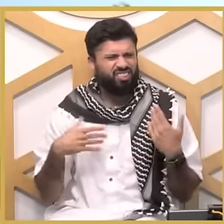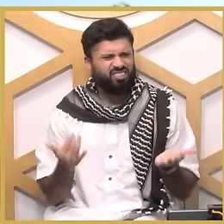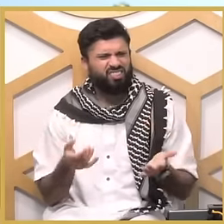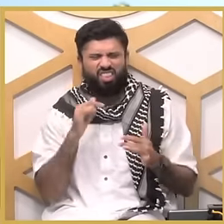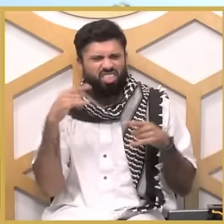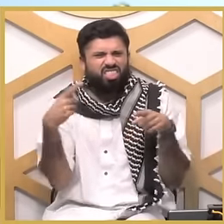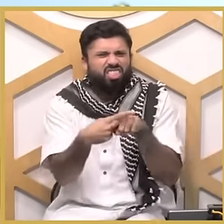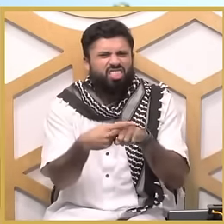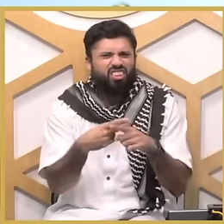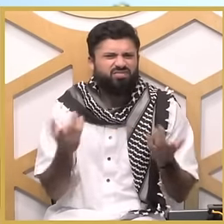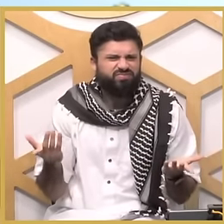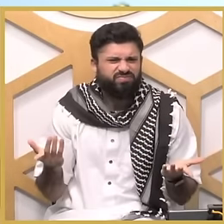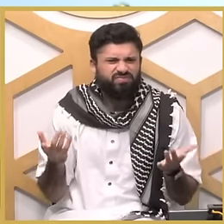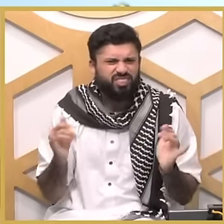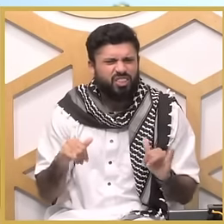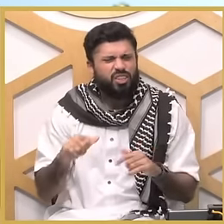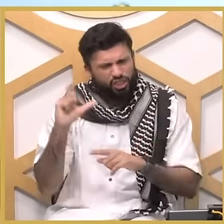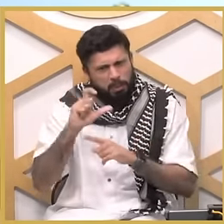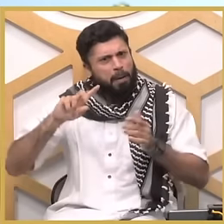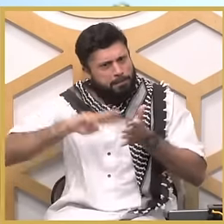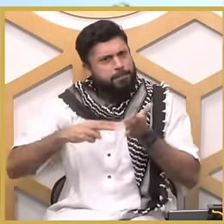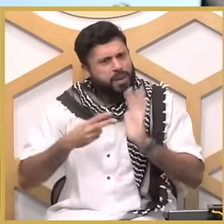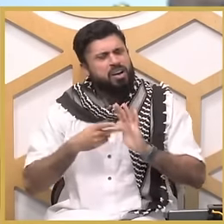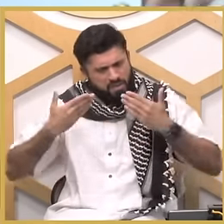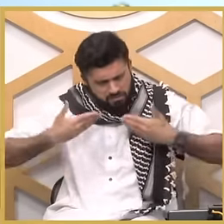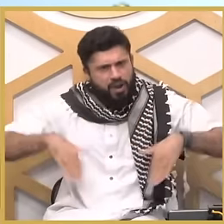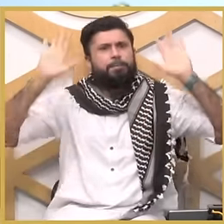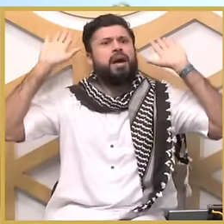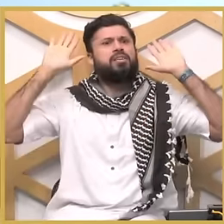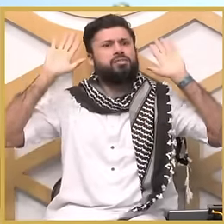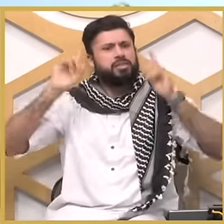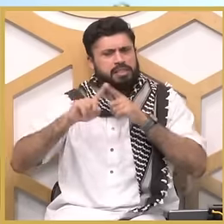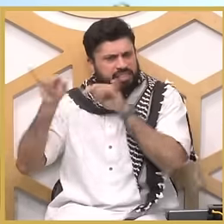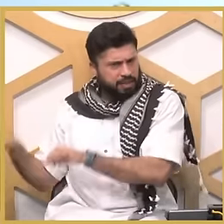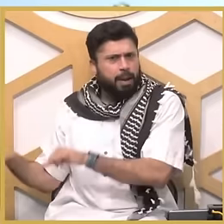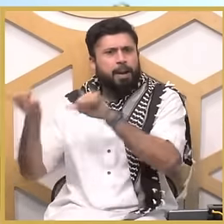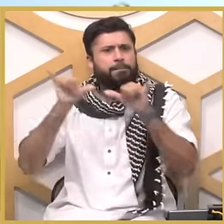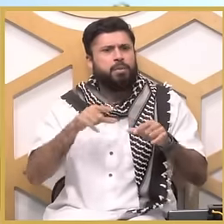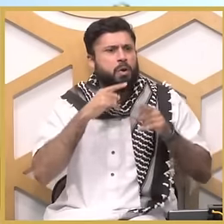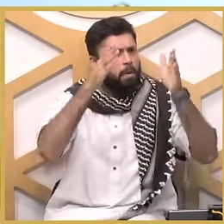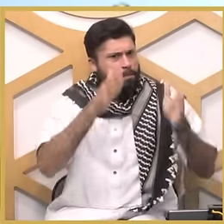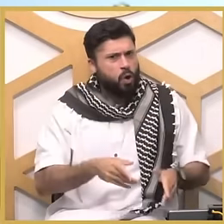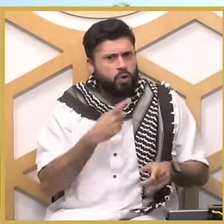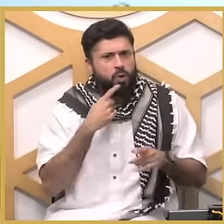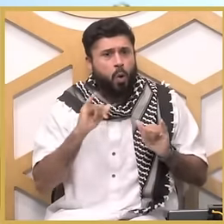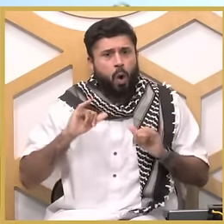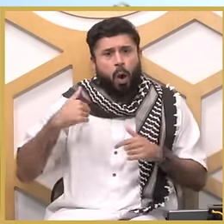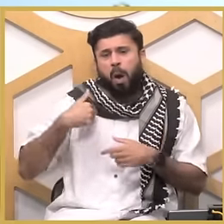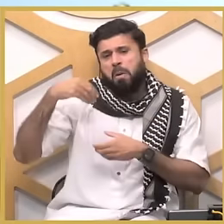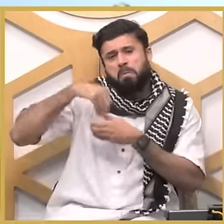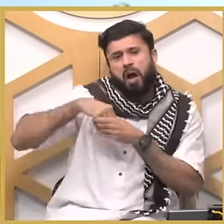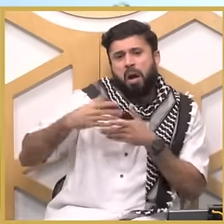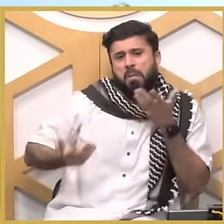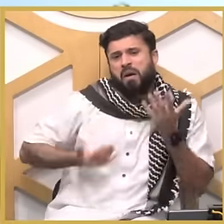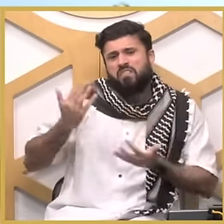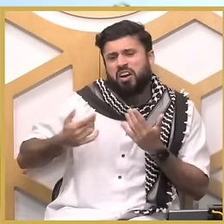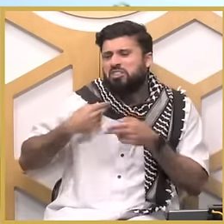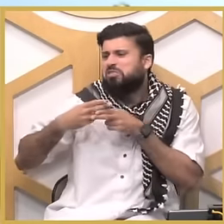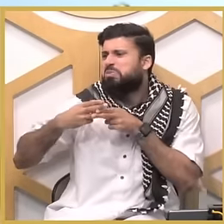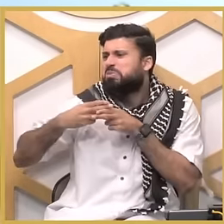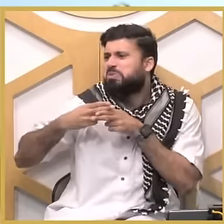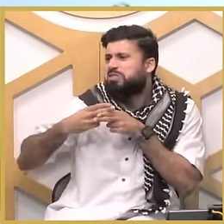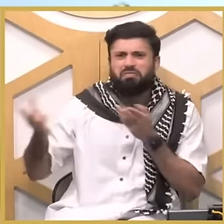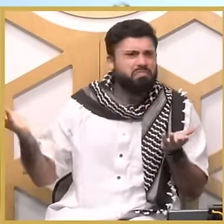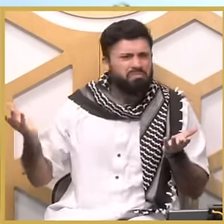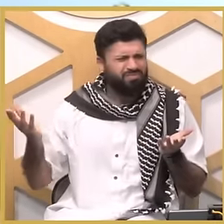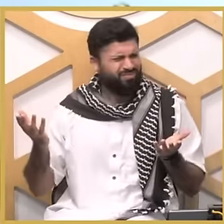إِلَّا أَيَّامًا مَعْدُودَاتٍ. We only go to hell for a few days. Because you're saying, you know, yeah, I don't, you know, I'm not the best Muslim. You